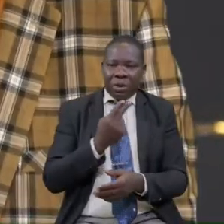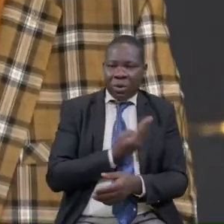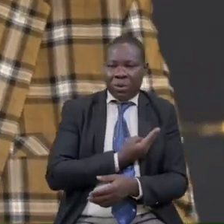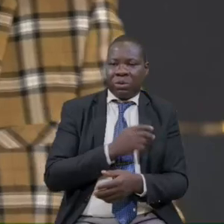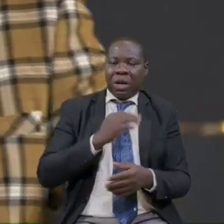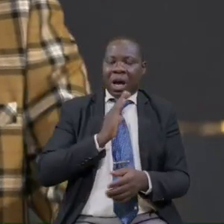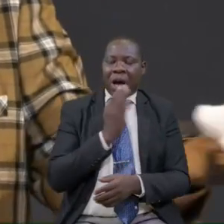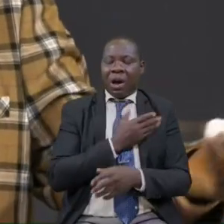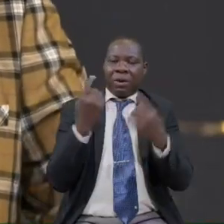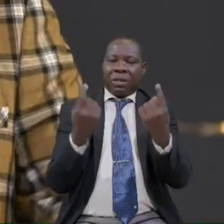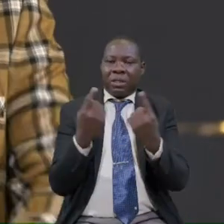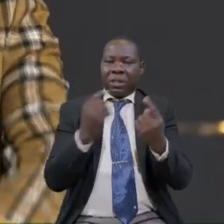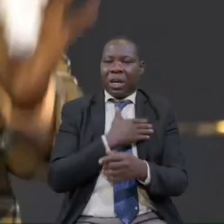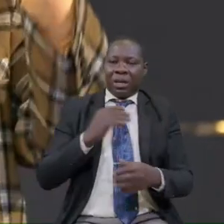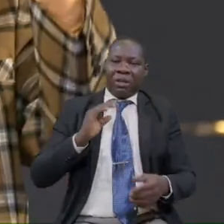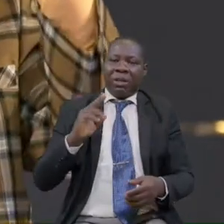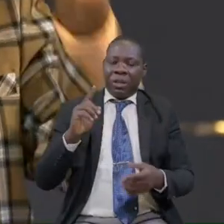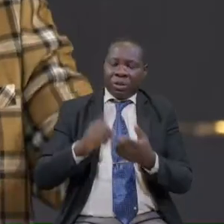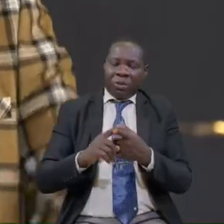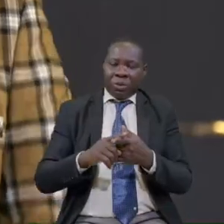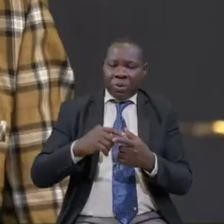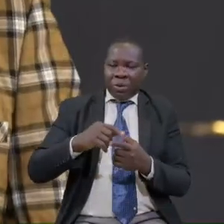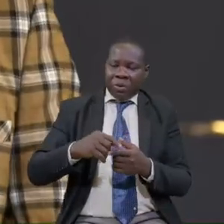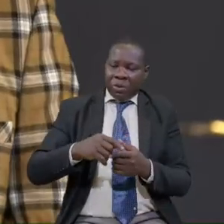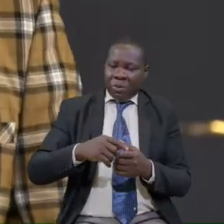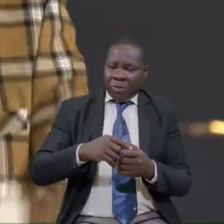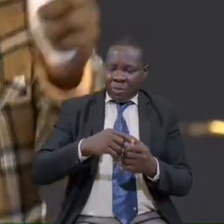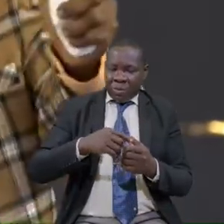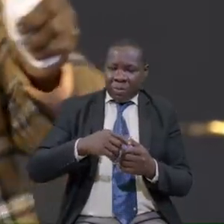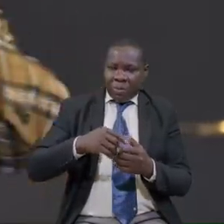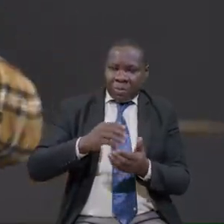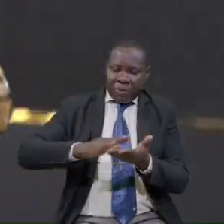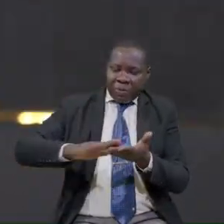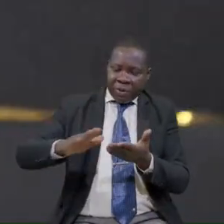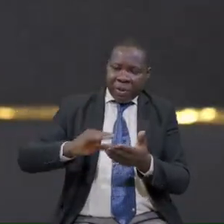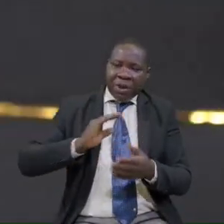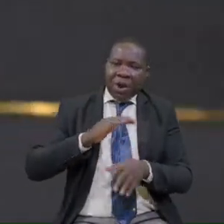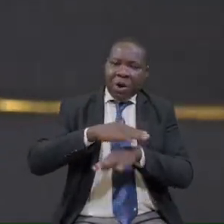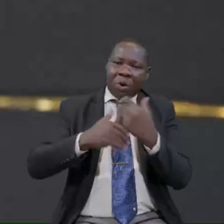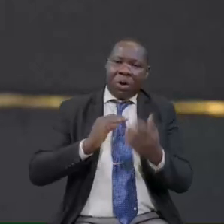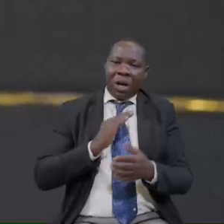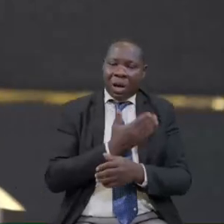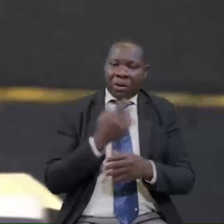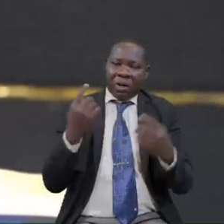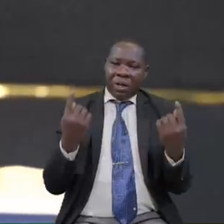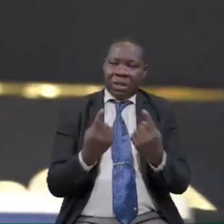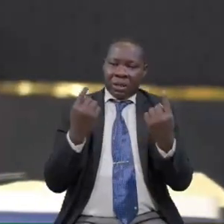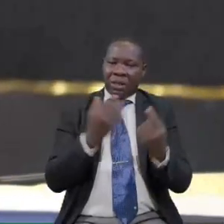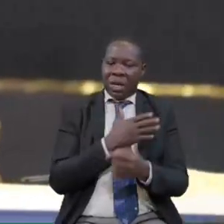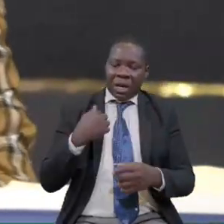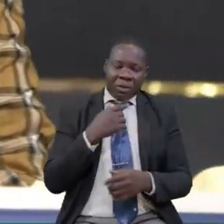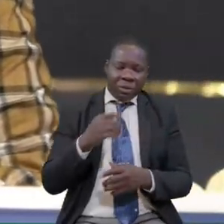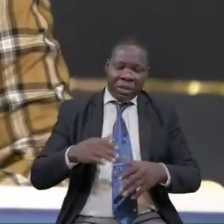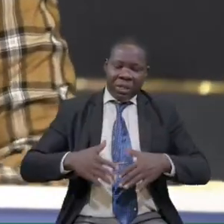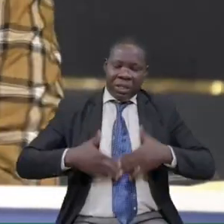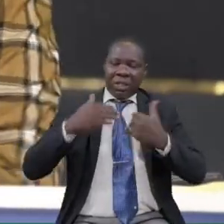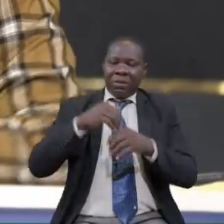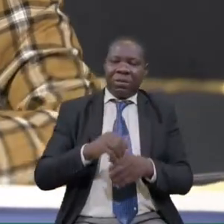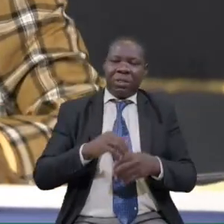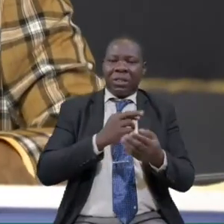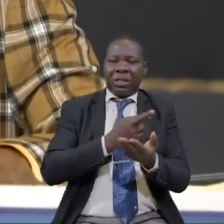et pour tolérer tous nos péchés. Et nous vivons dans l'injustice.